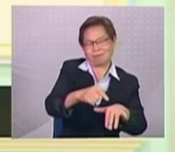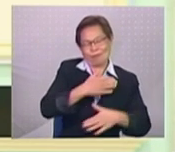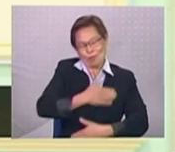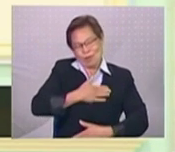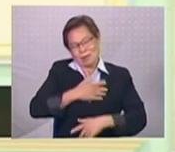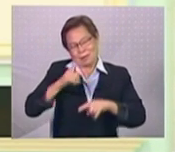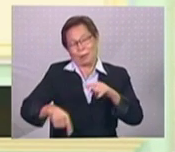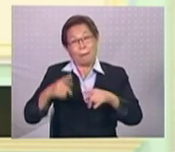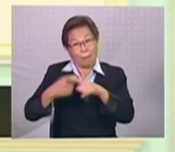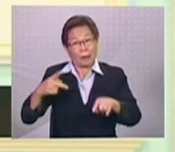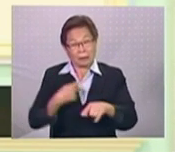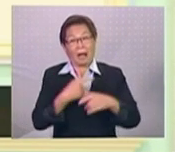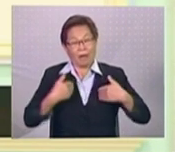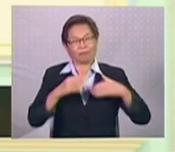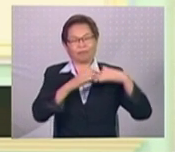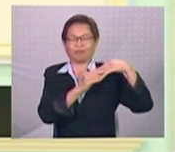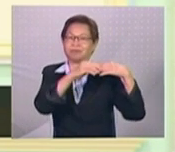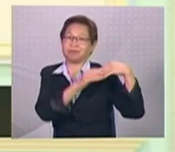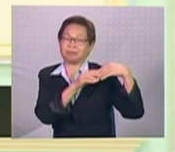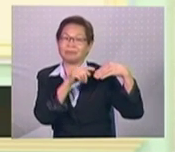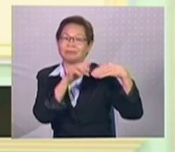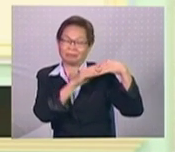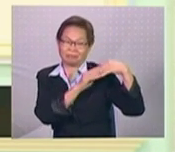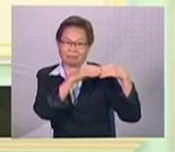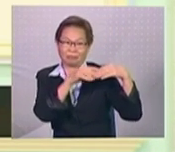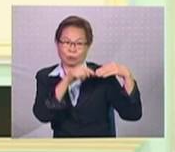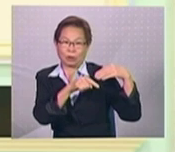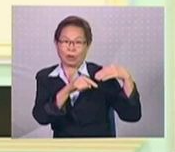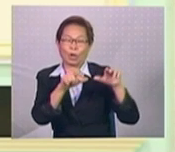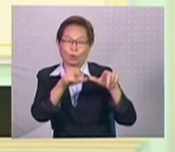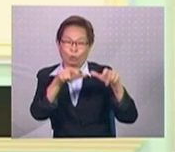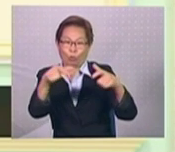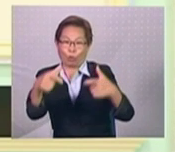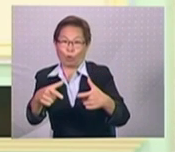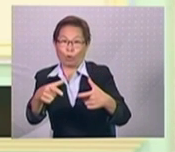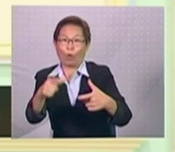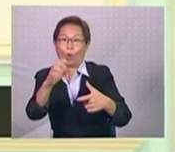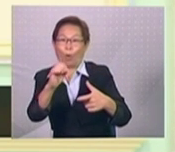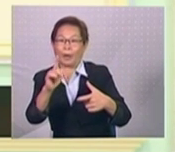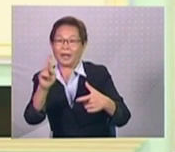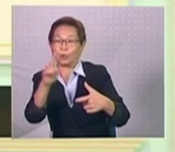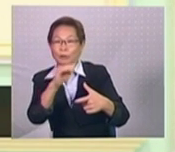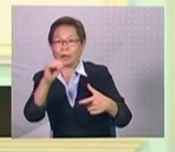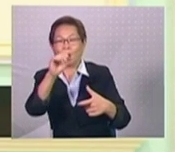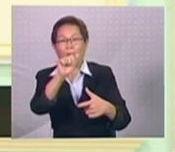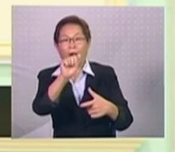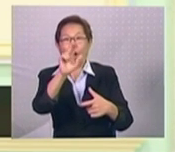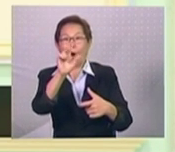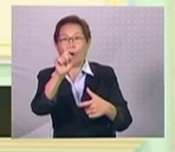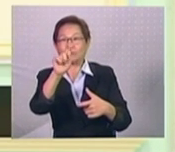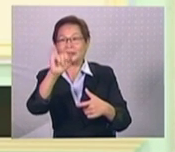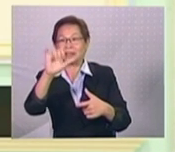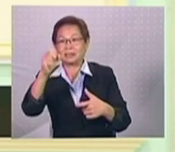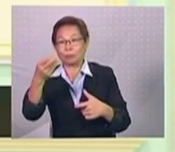kita ada kelonggaran, iaitu untuk golongan autism dan juga OKU untuk mendapatkan terapi